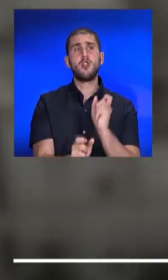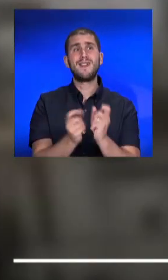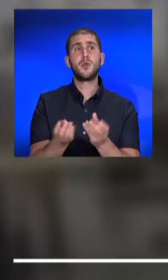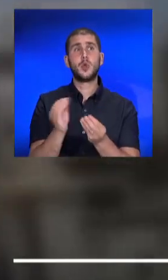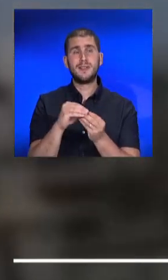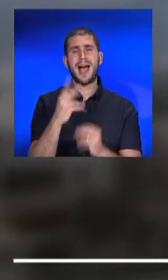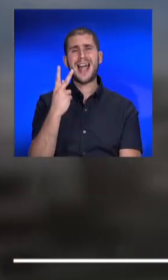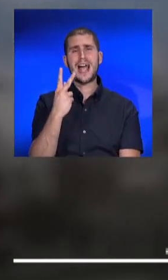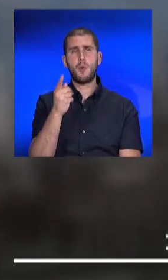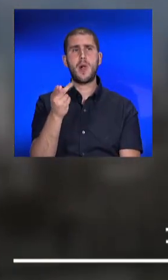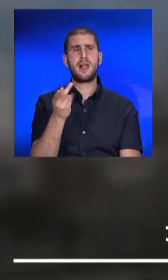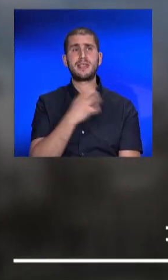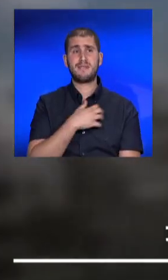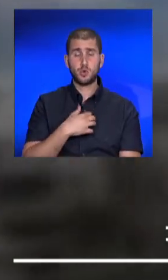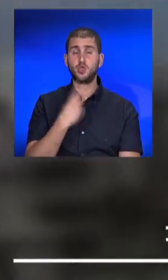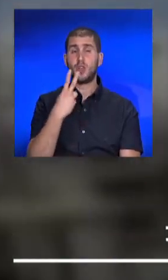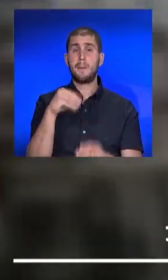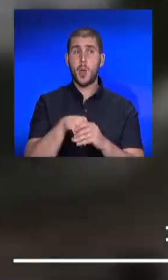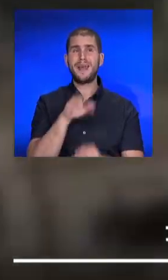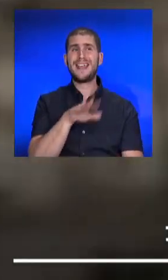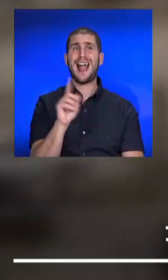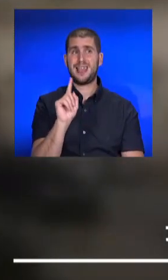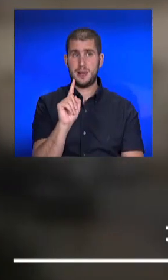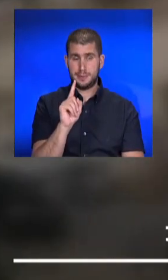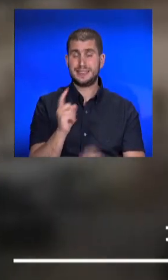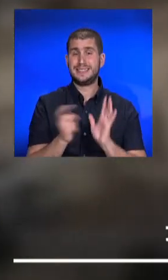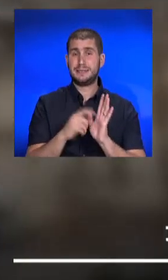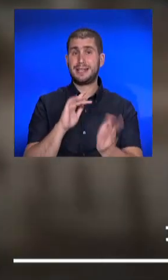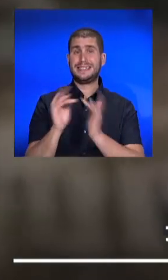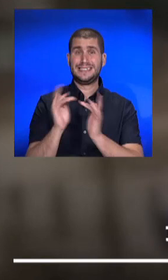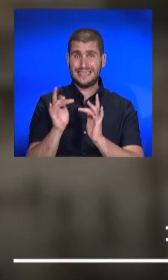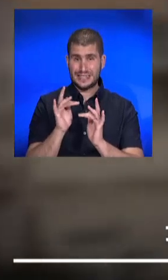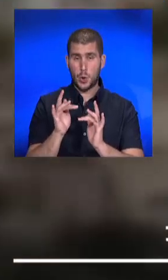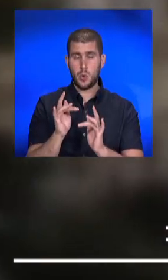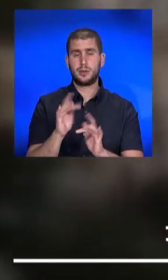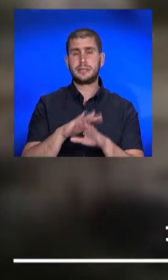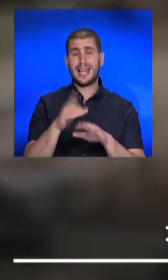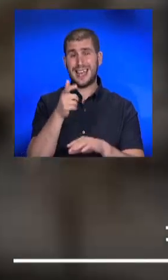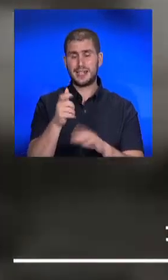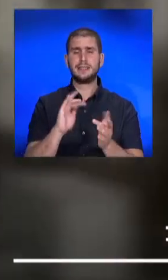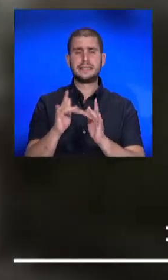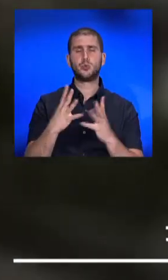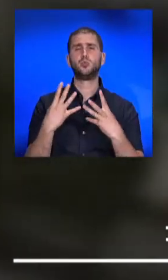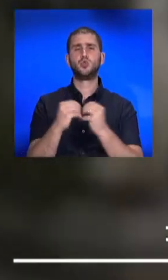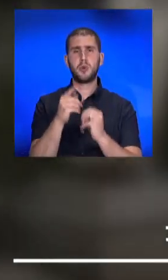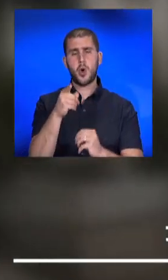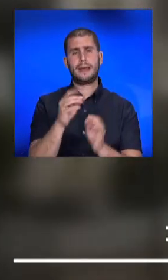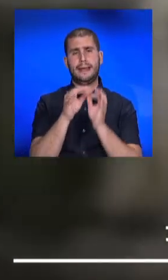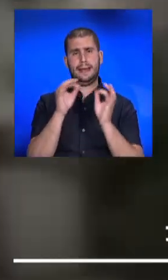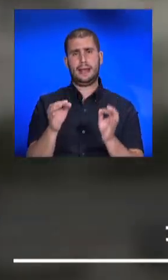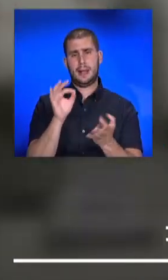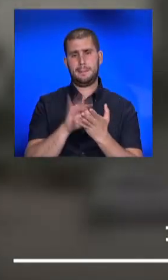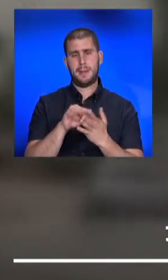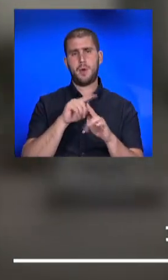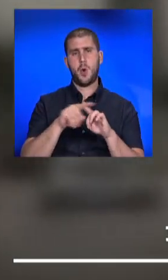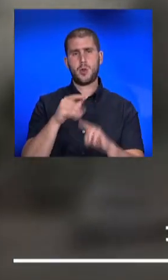בקאבול נפצעו, 2 מהם הם ילדים. הרקע לסכסוך, הרקע לירי הוא סכסוך בין משפחות שהחל במהלך חודש